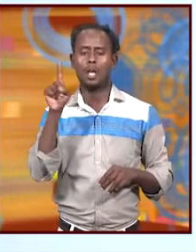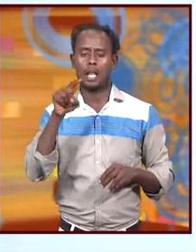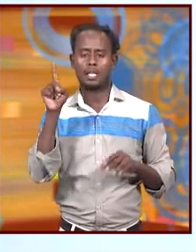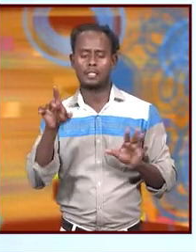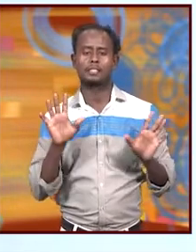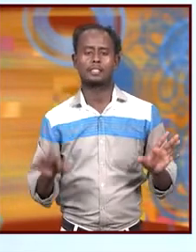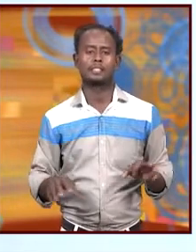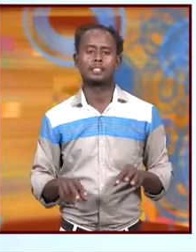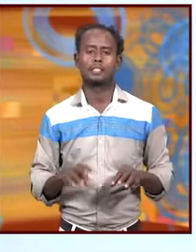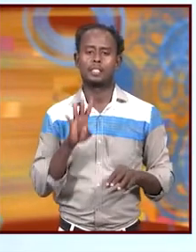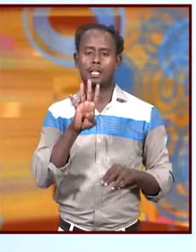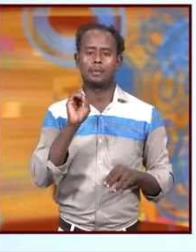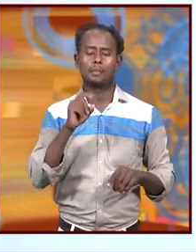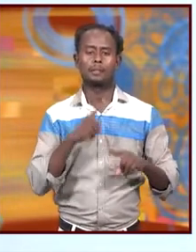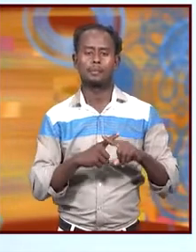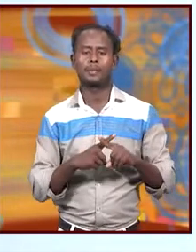அலகு.